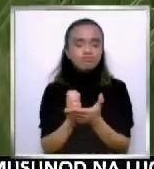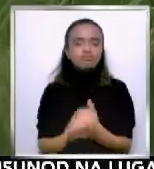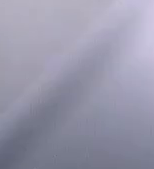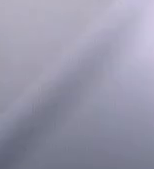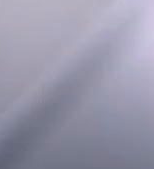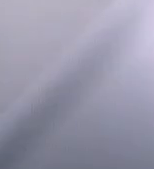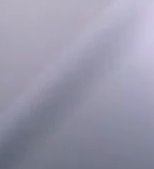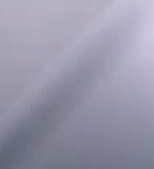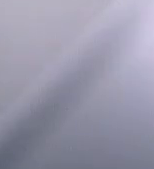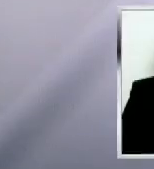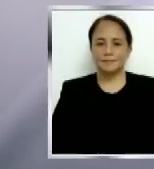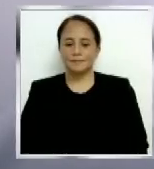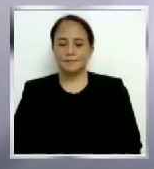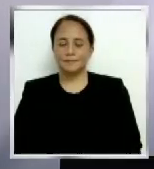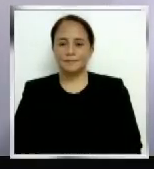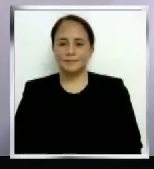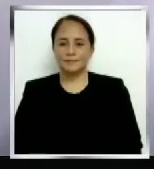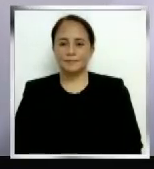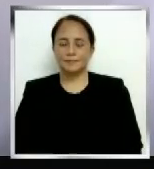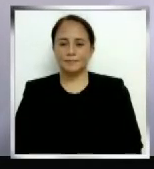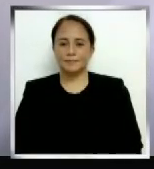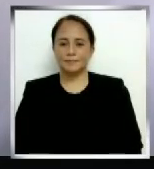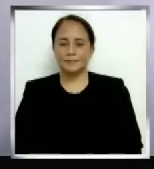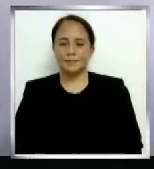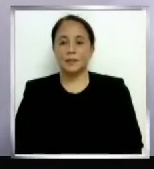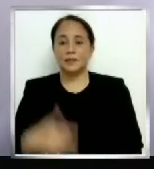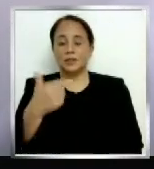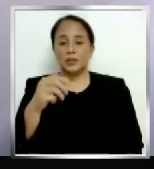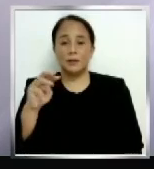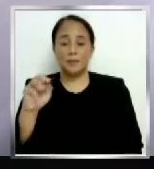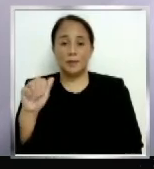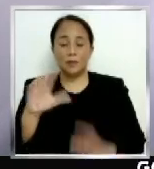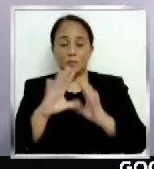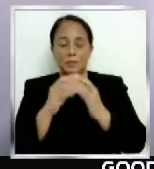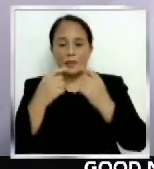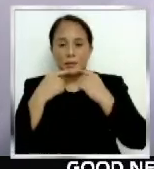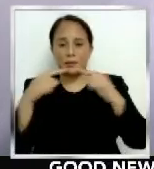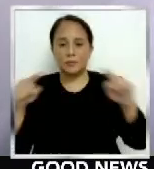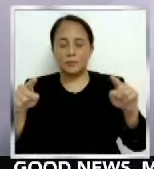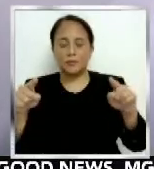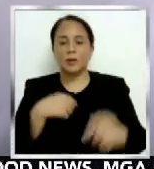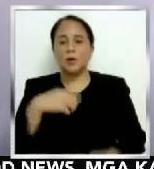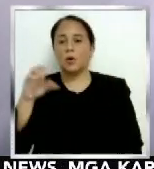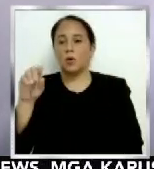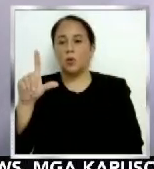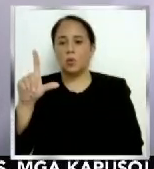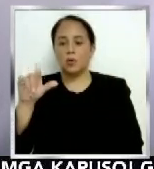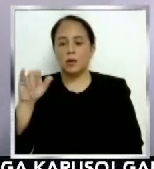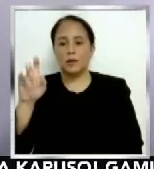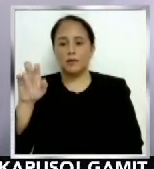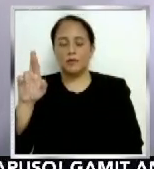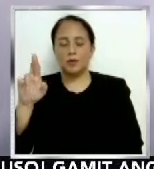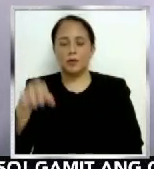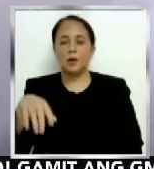oras. Inanunsyo ng GMA Network ang pag-upo ni Oliver Victor B. Amoroso bilang acting